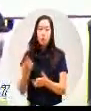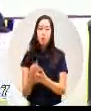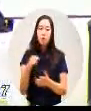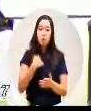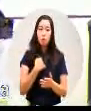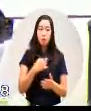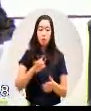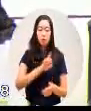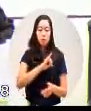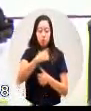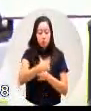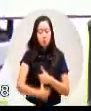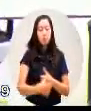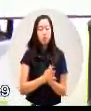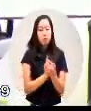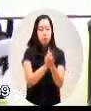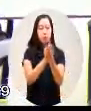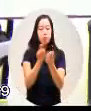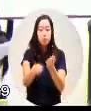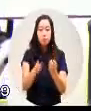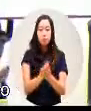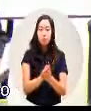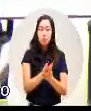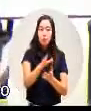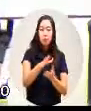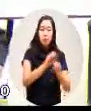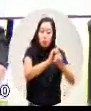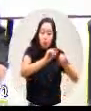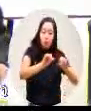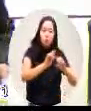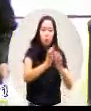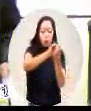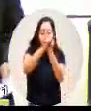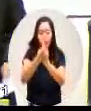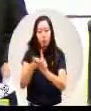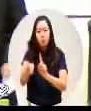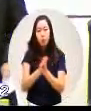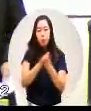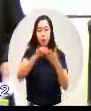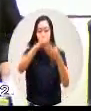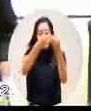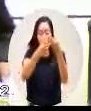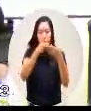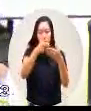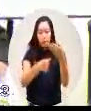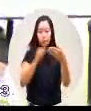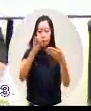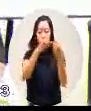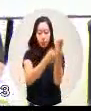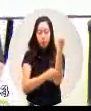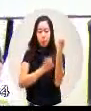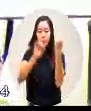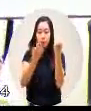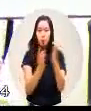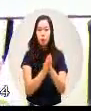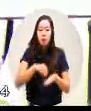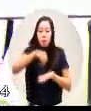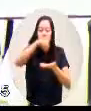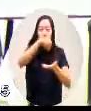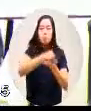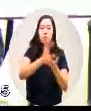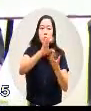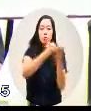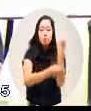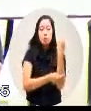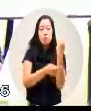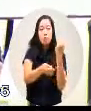本身的对的呢，农机移转本身的法源呐，哈，来建立方案呐，哈，因为存在规